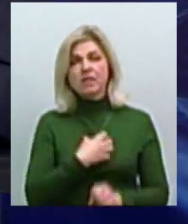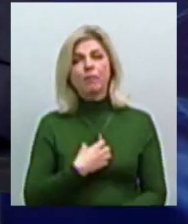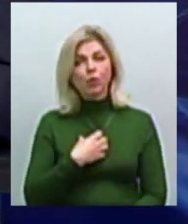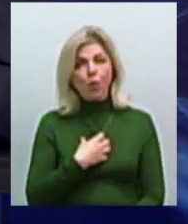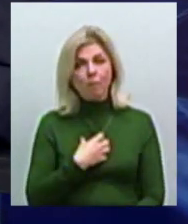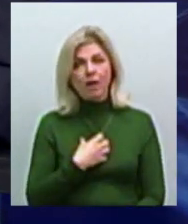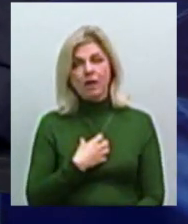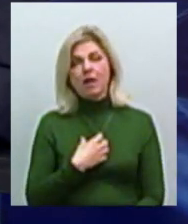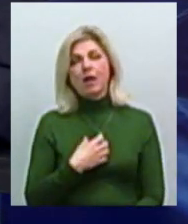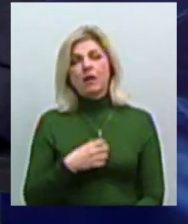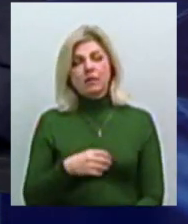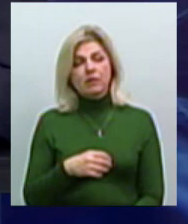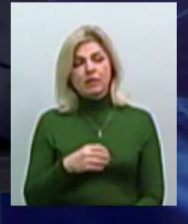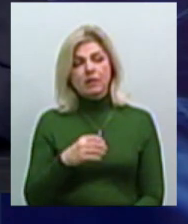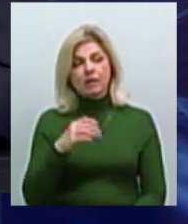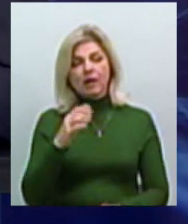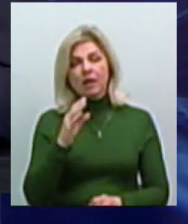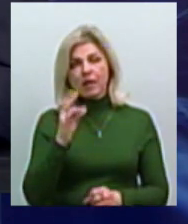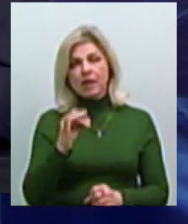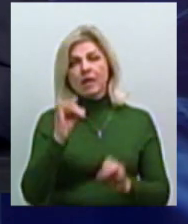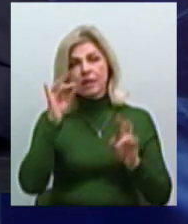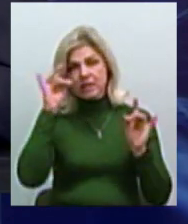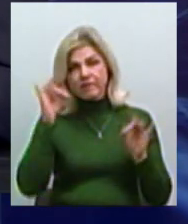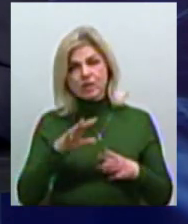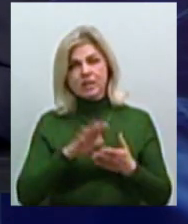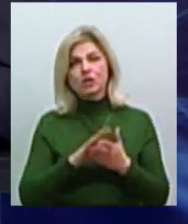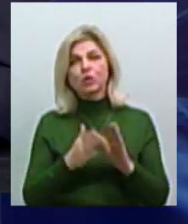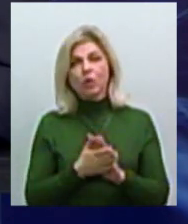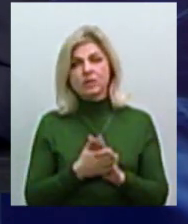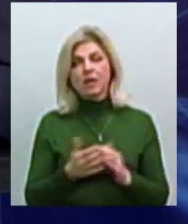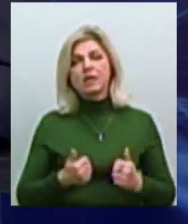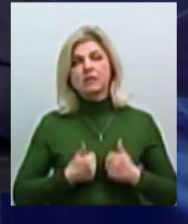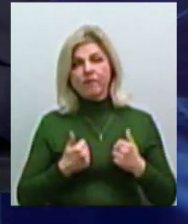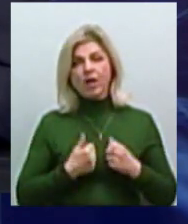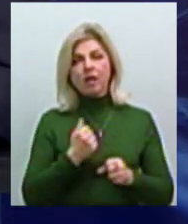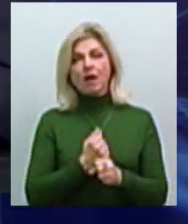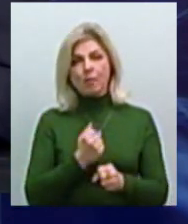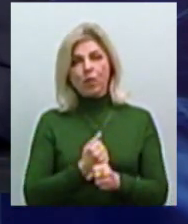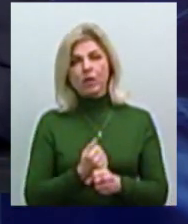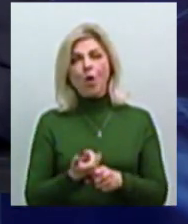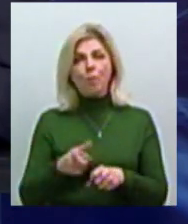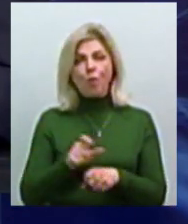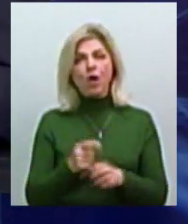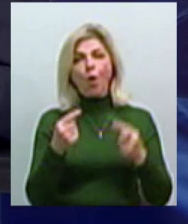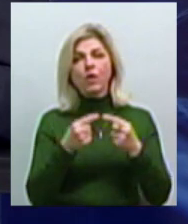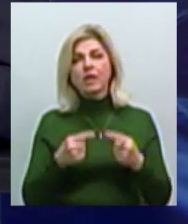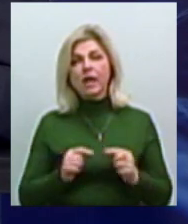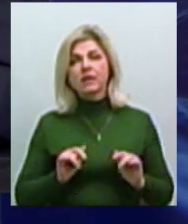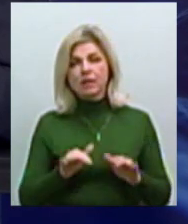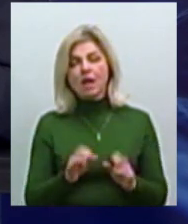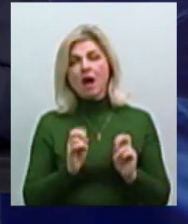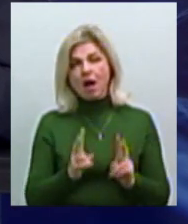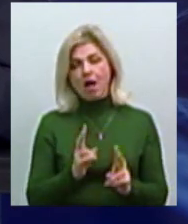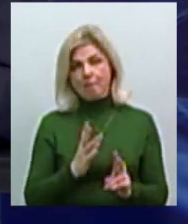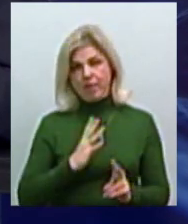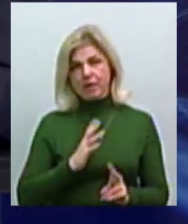Під кожну надзвичайну ситуацію намагаємося розробити більш конкретні дії, як діяти нашому